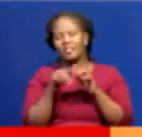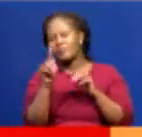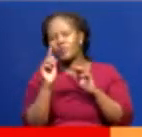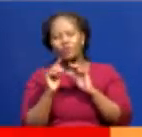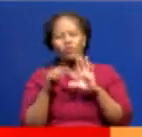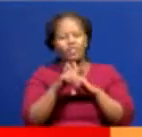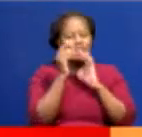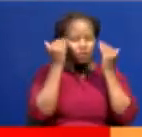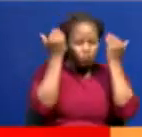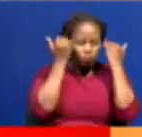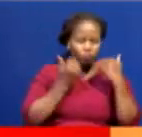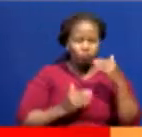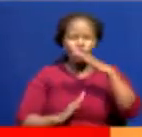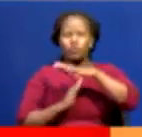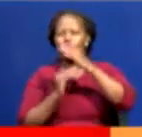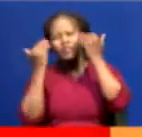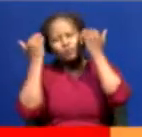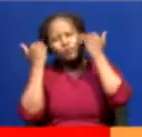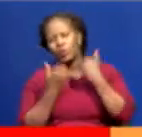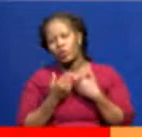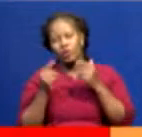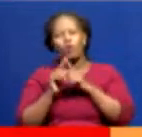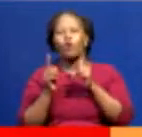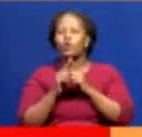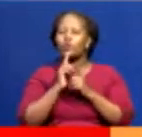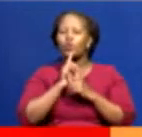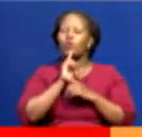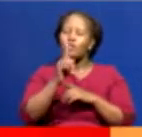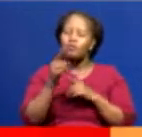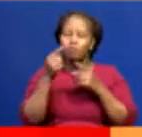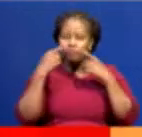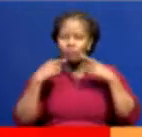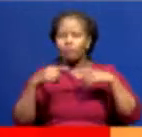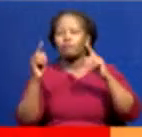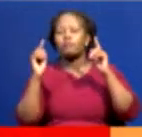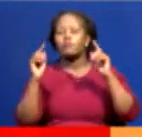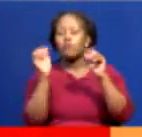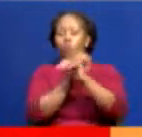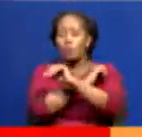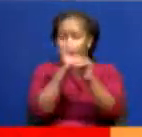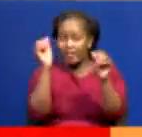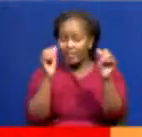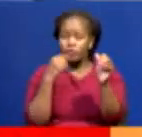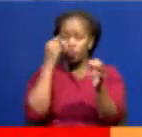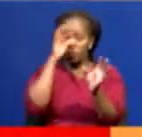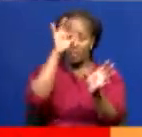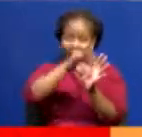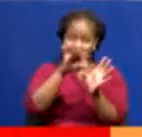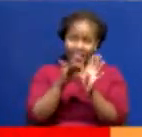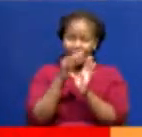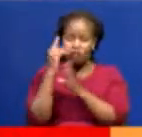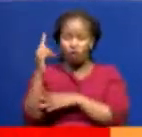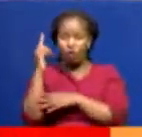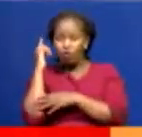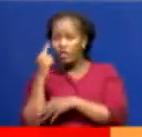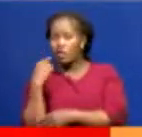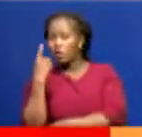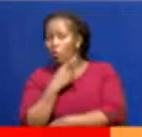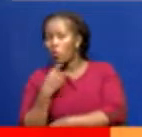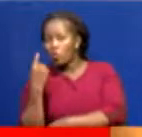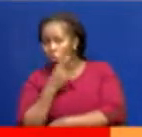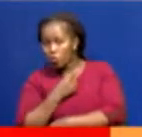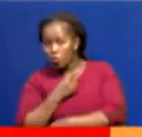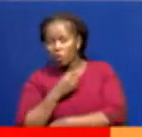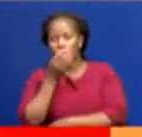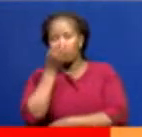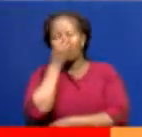Court, na court ili make ruling kwamba rais ambaye amechaguliwa wa halali ni William